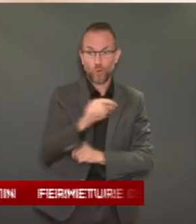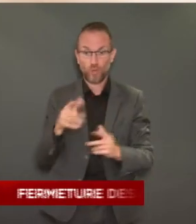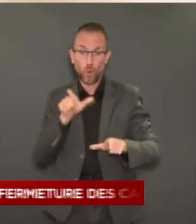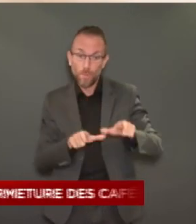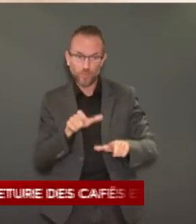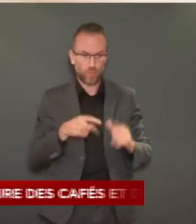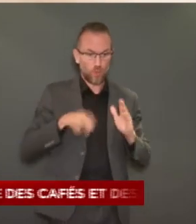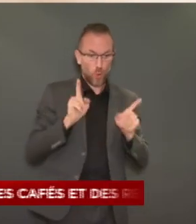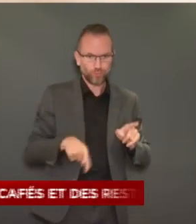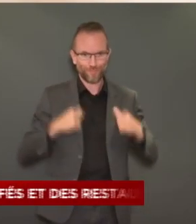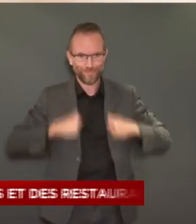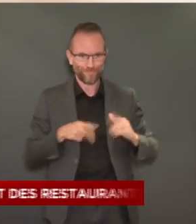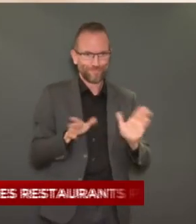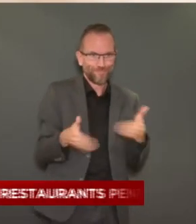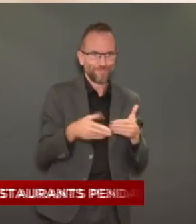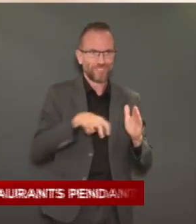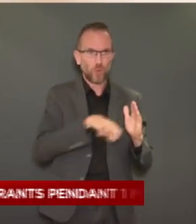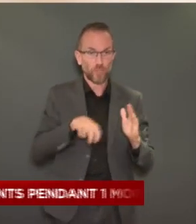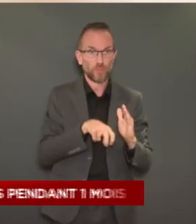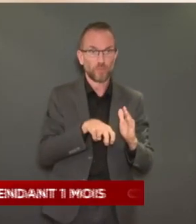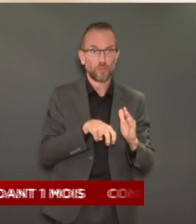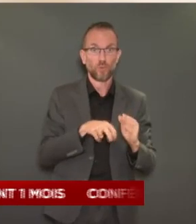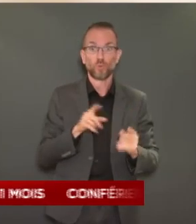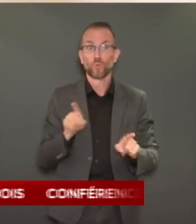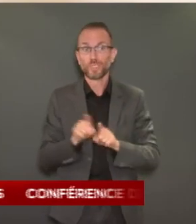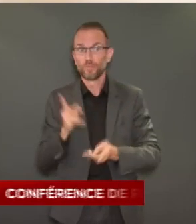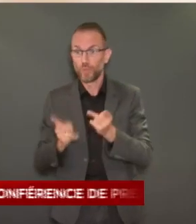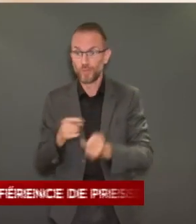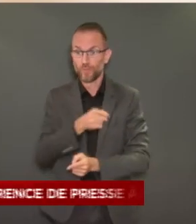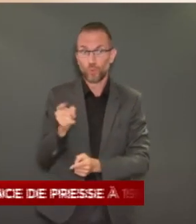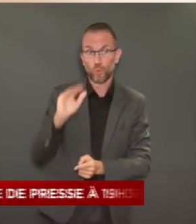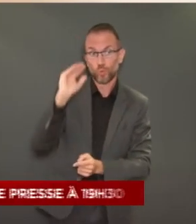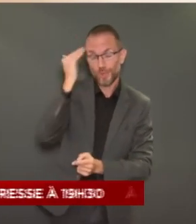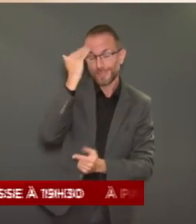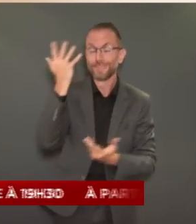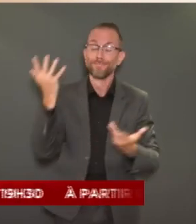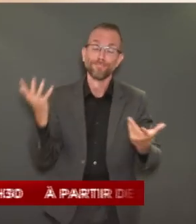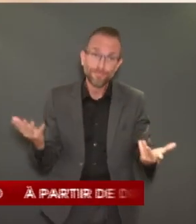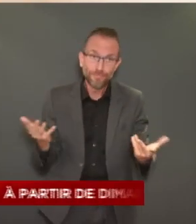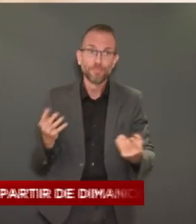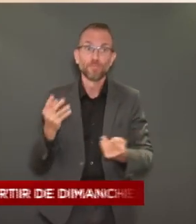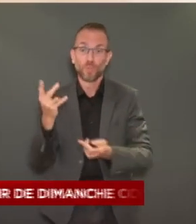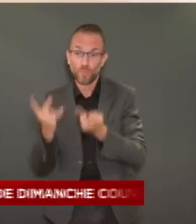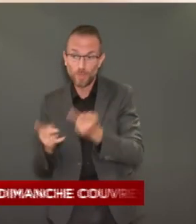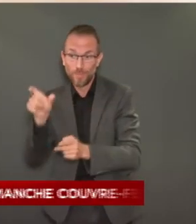et malheureusement, beaucoup d'entre nous connaissent aussi des gens qui sont très malades.